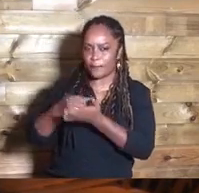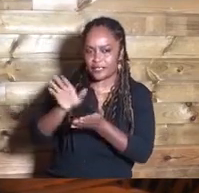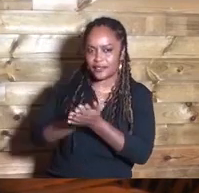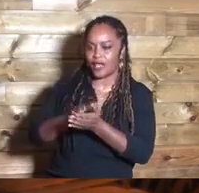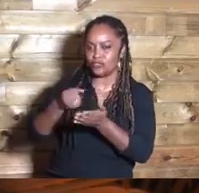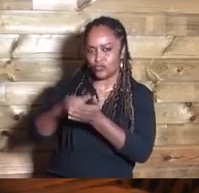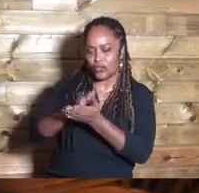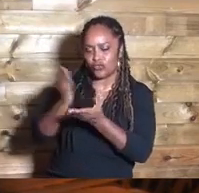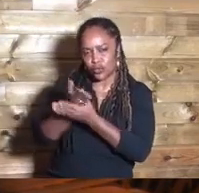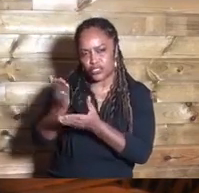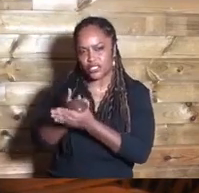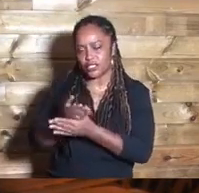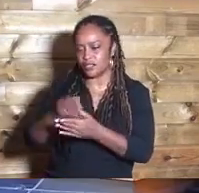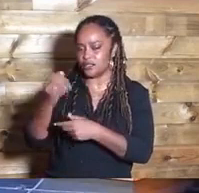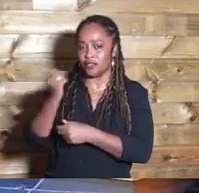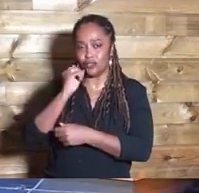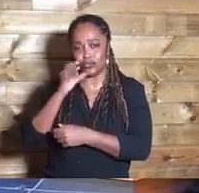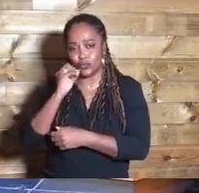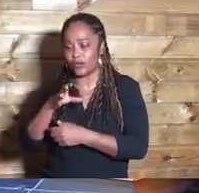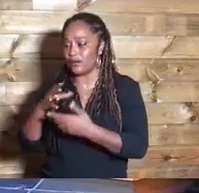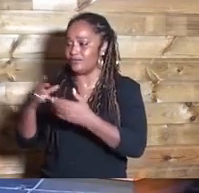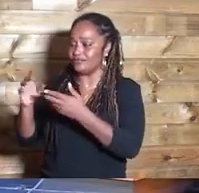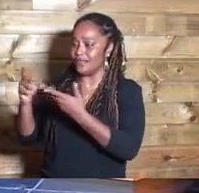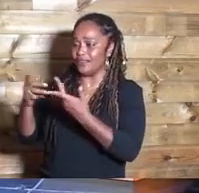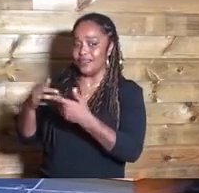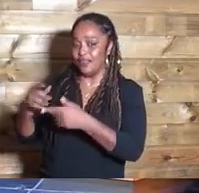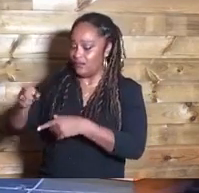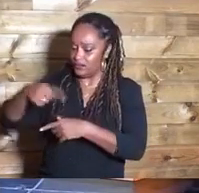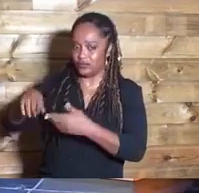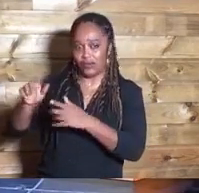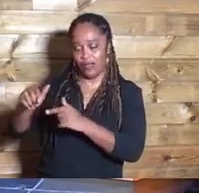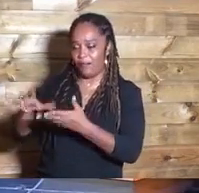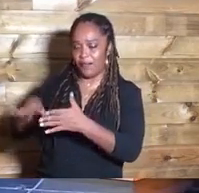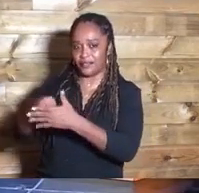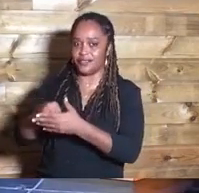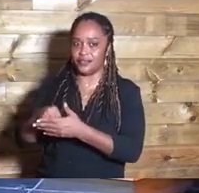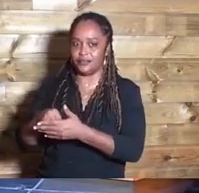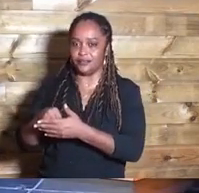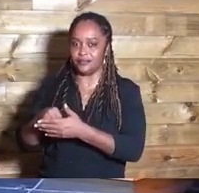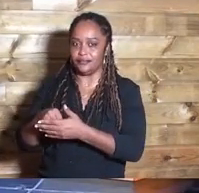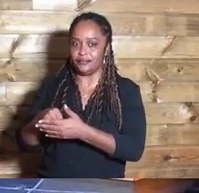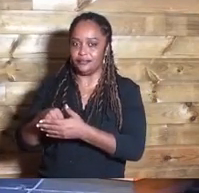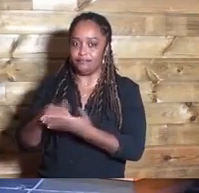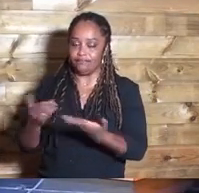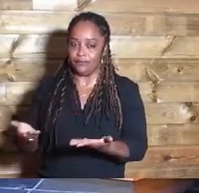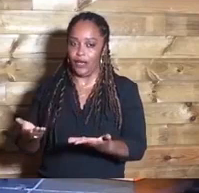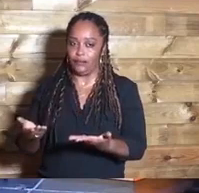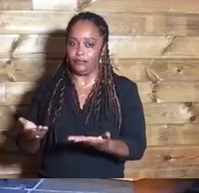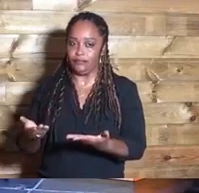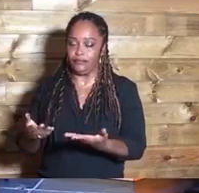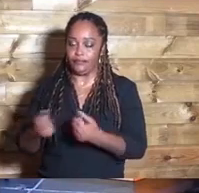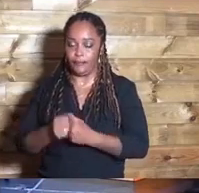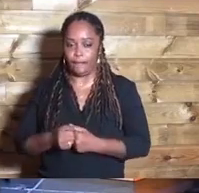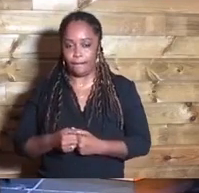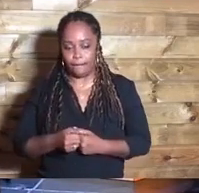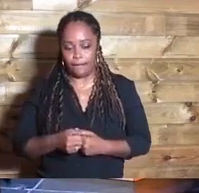envoyer dossiers pour nous. C'était moun en nous. Et il était fondamentalement d'accord avec l'initiative là, nous